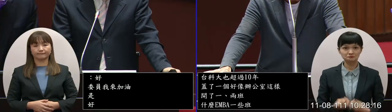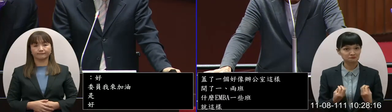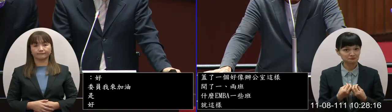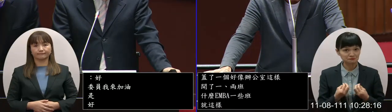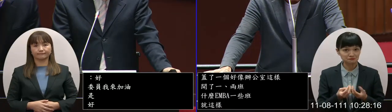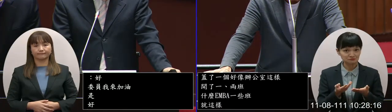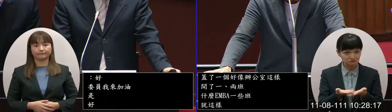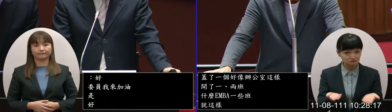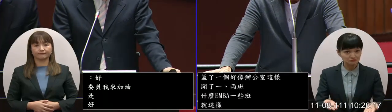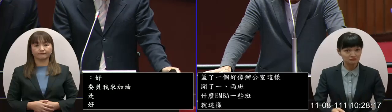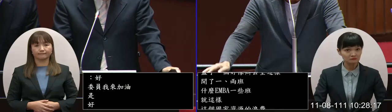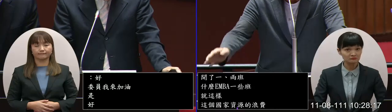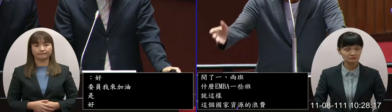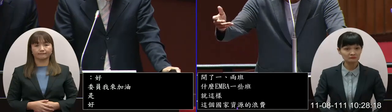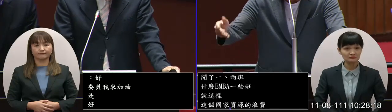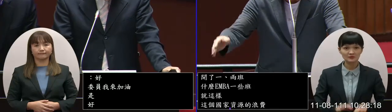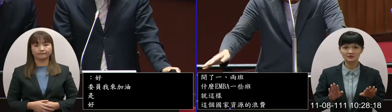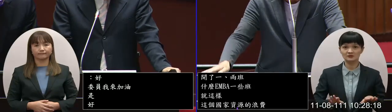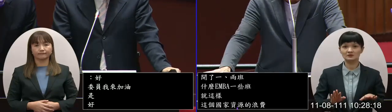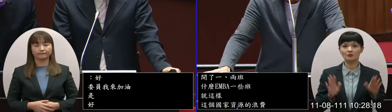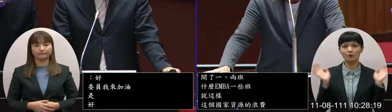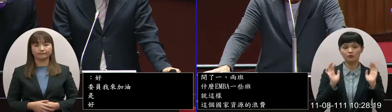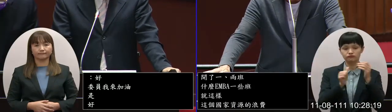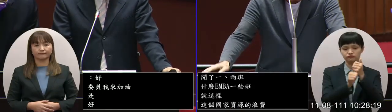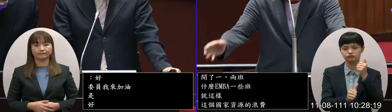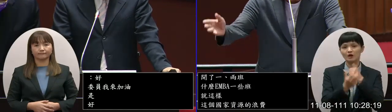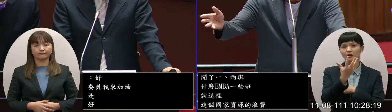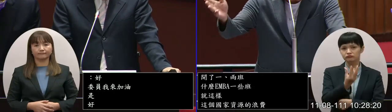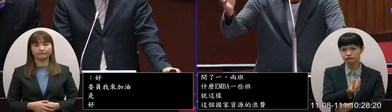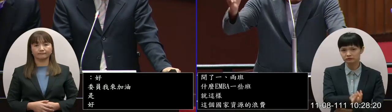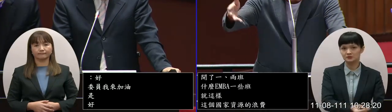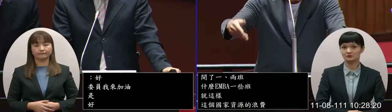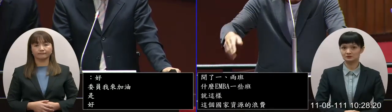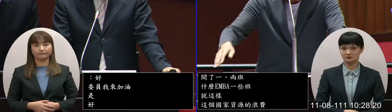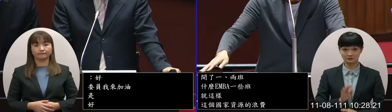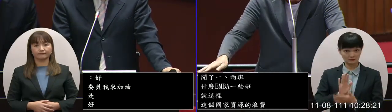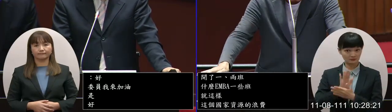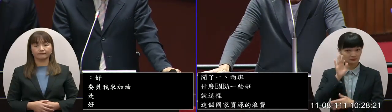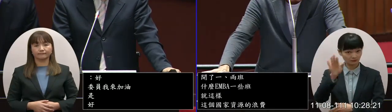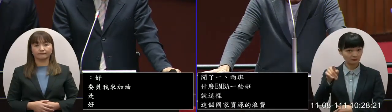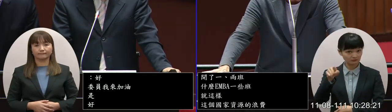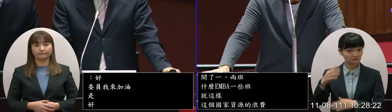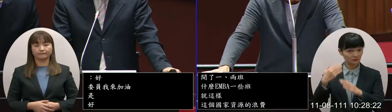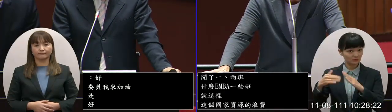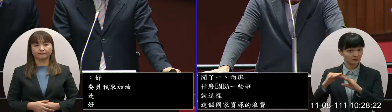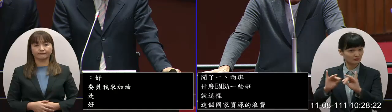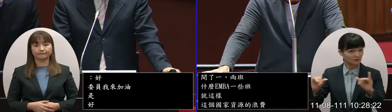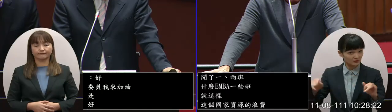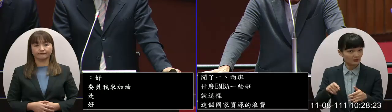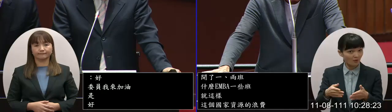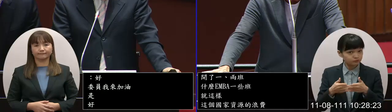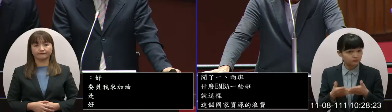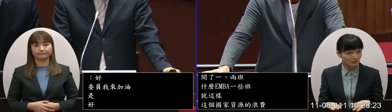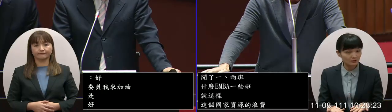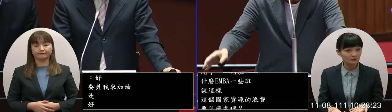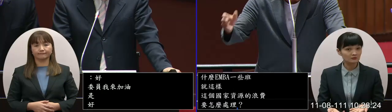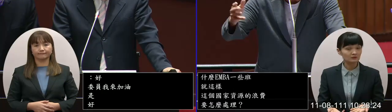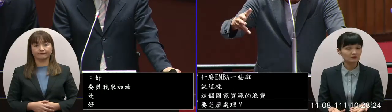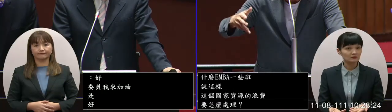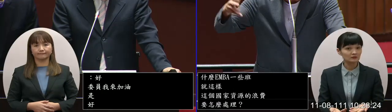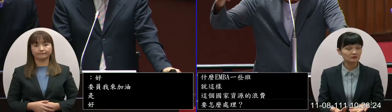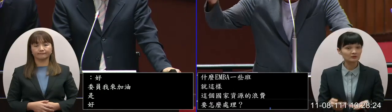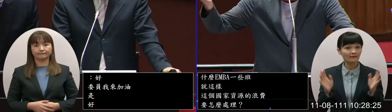处理？现在少子化这么严重，你觉得将来他们还用得到这个校地吗？还